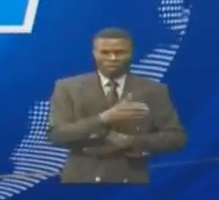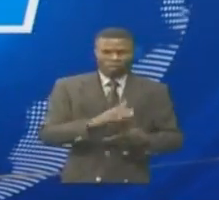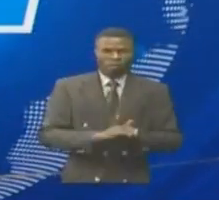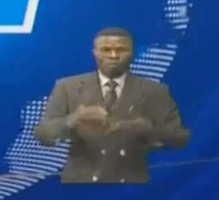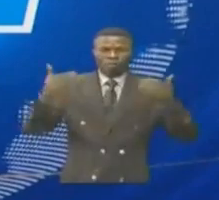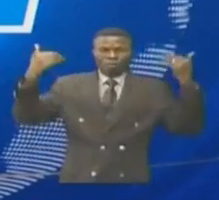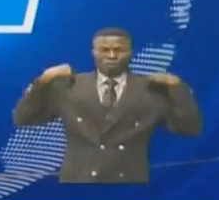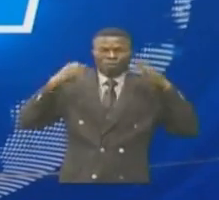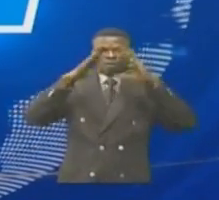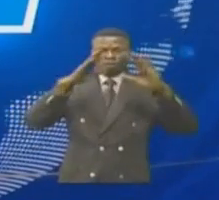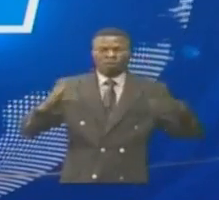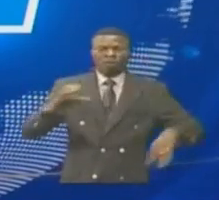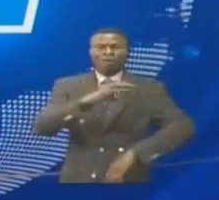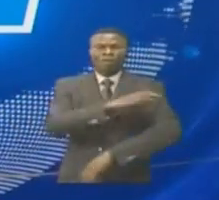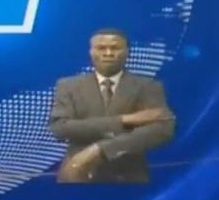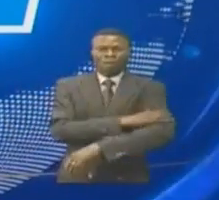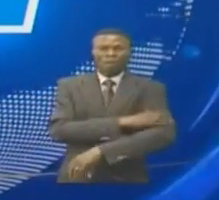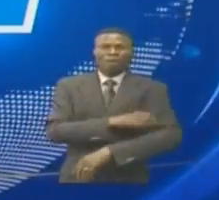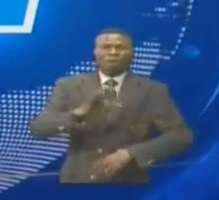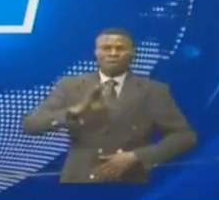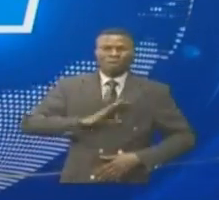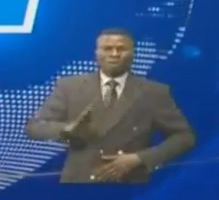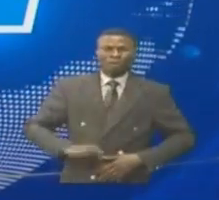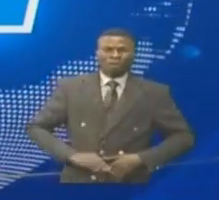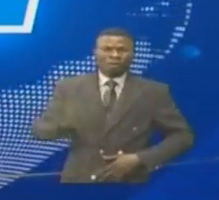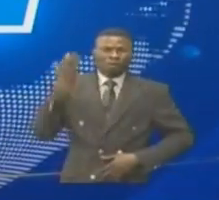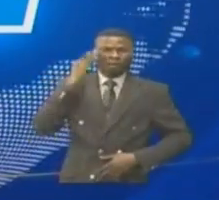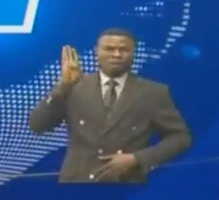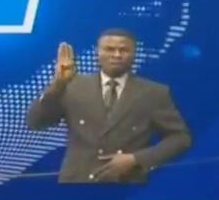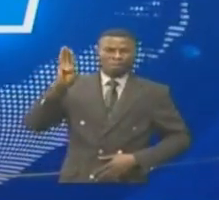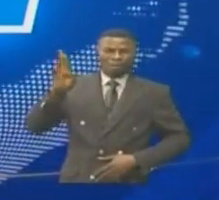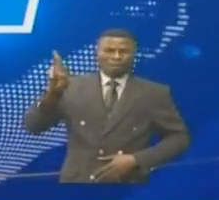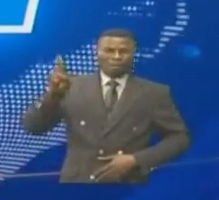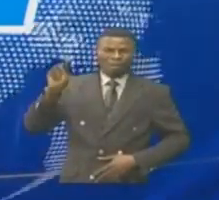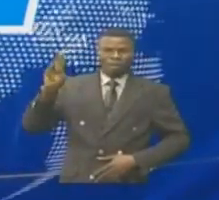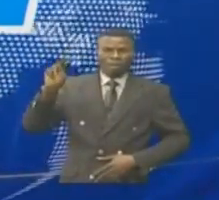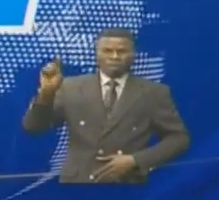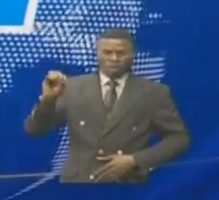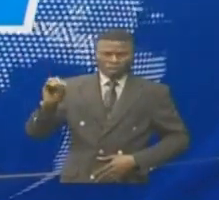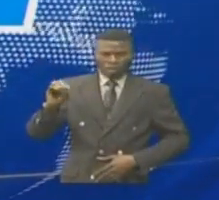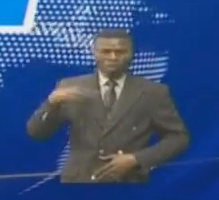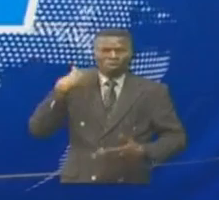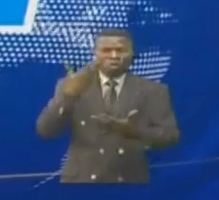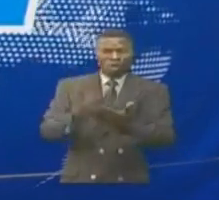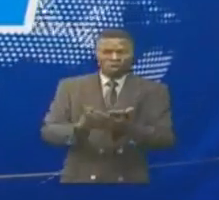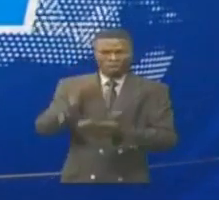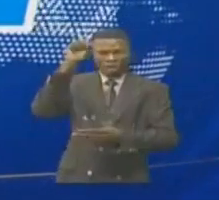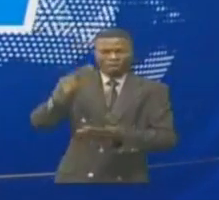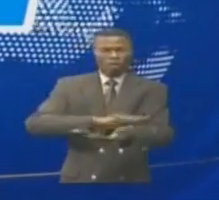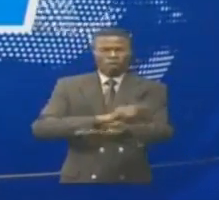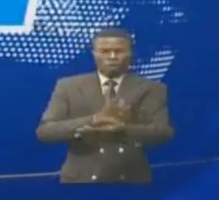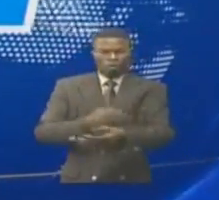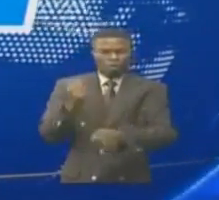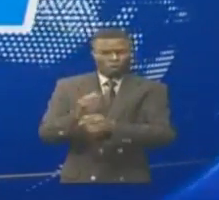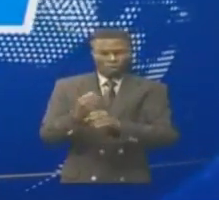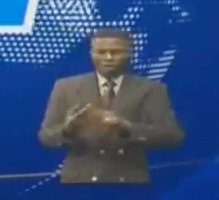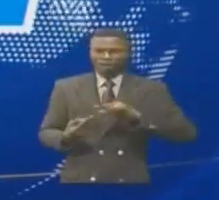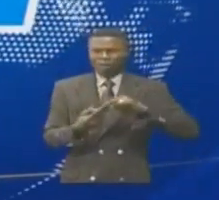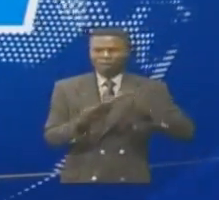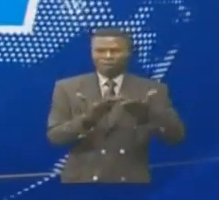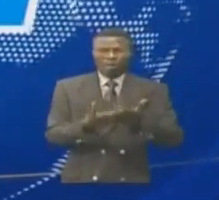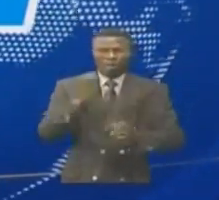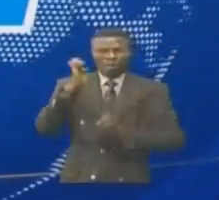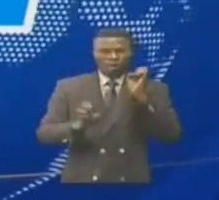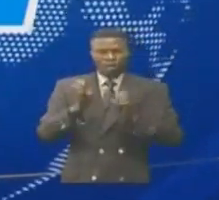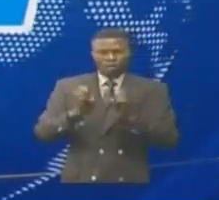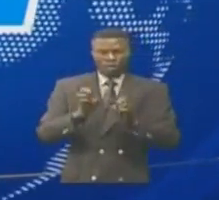de la maison civile du chef de l'État, Bruno Mitéo, est arrivé à Bukavu, au sud Kivu, pour une mission officielle. Objectif, évaluer